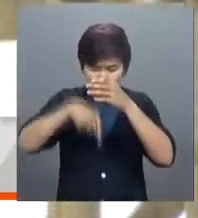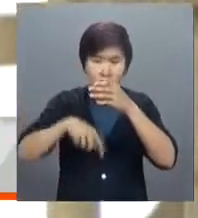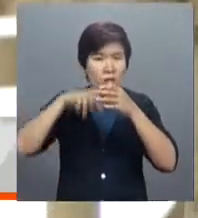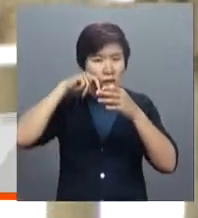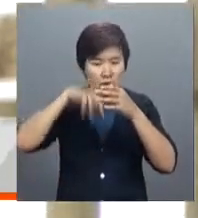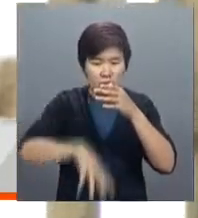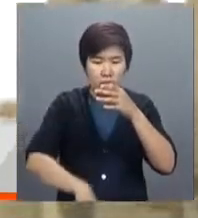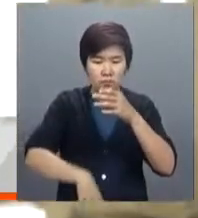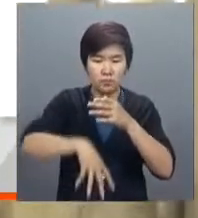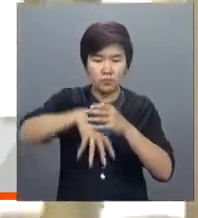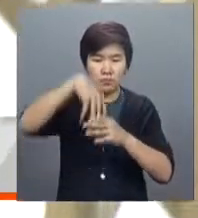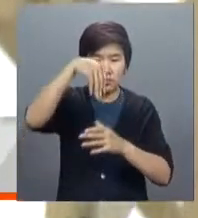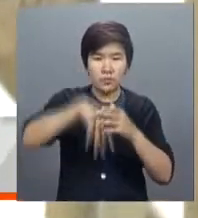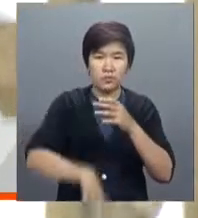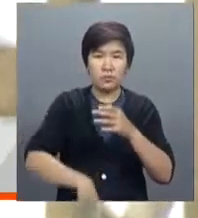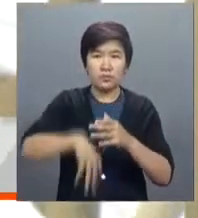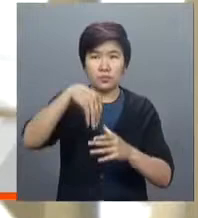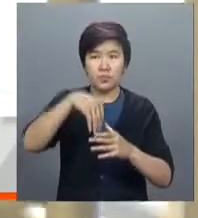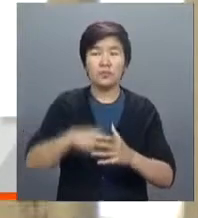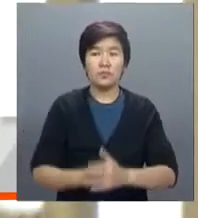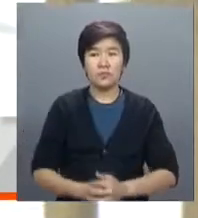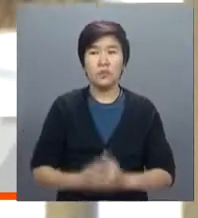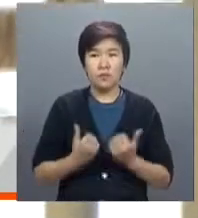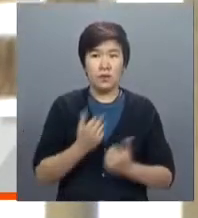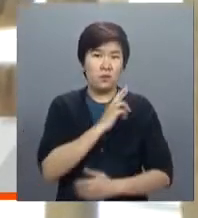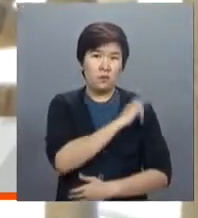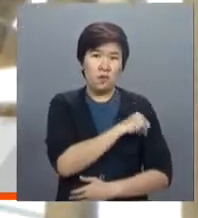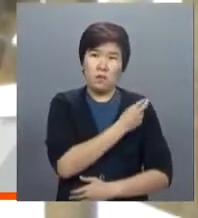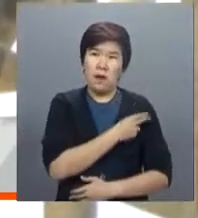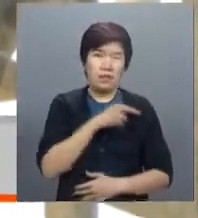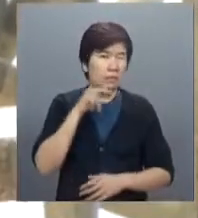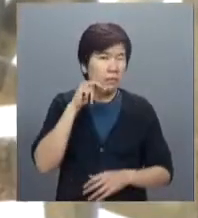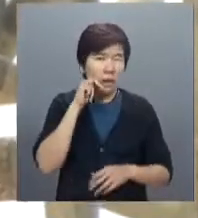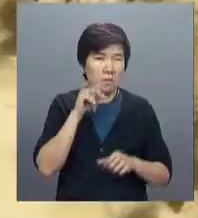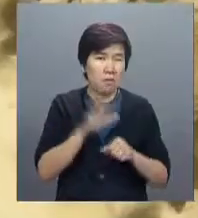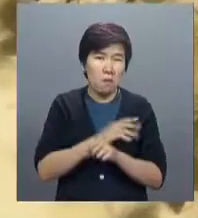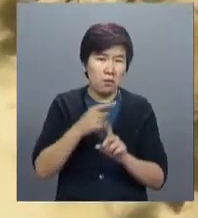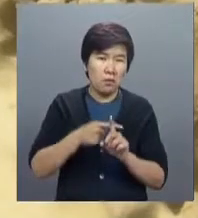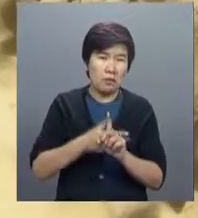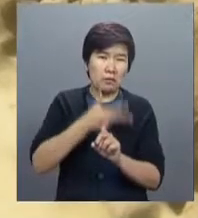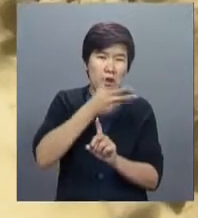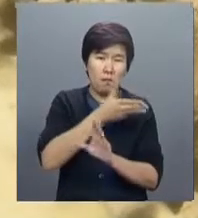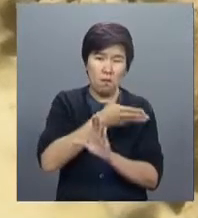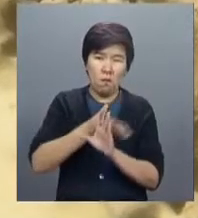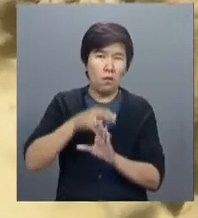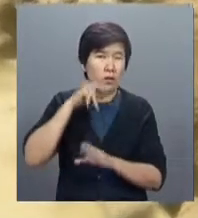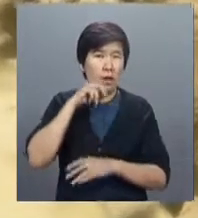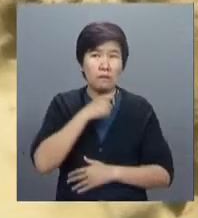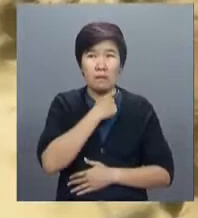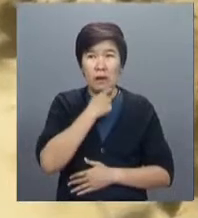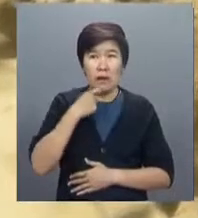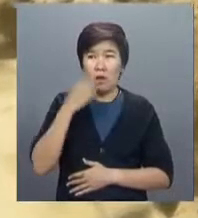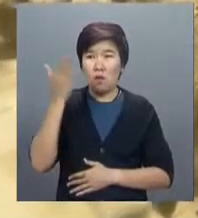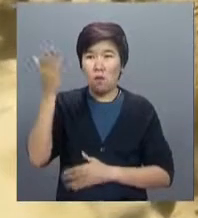จะสูบน้ำขึ้นมาได้ในเร็วๆนี้หลังโรงพยาบาลขาดแคลนน้ำอย่างหนักตลอด3เดือนที่ผ่านมาจนต้องขอความช่วยเห